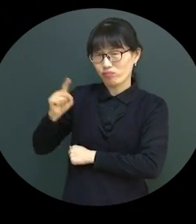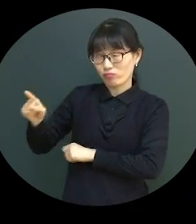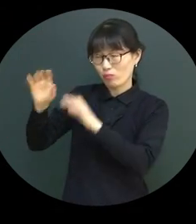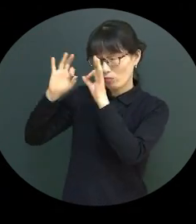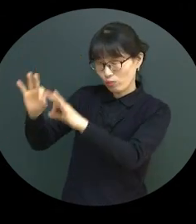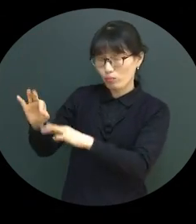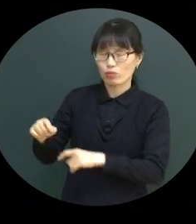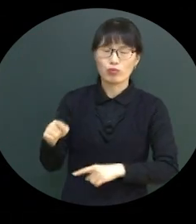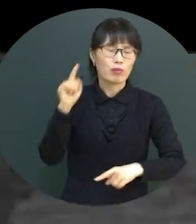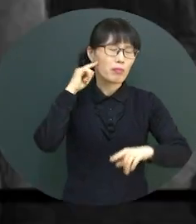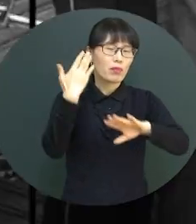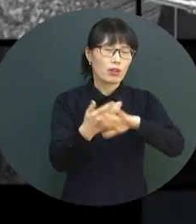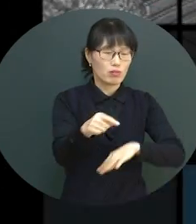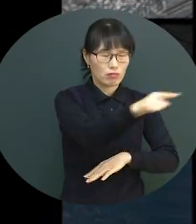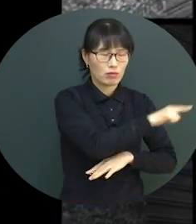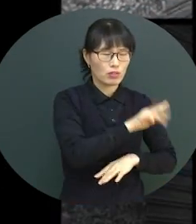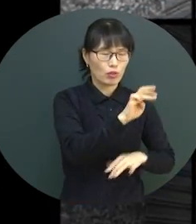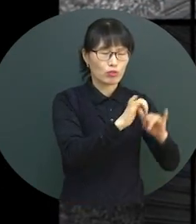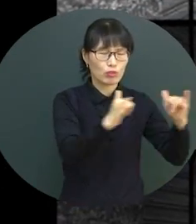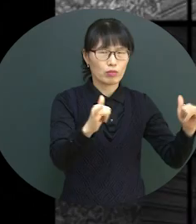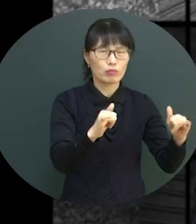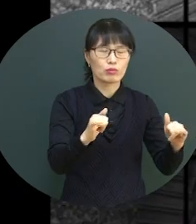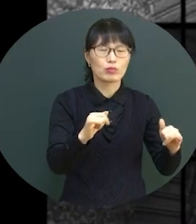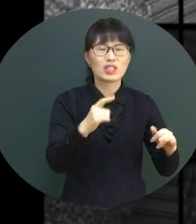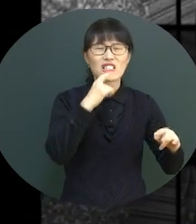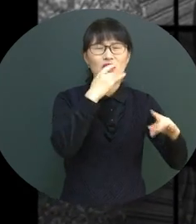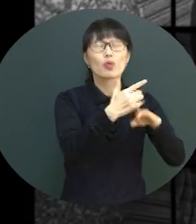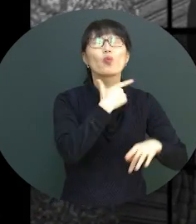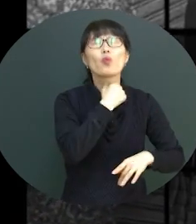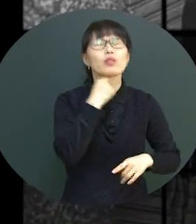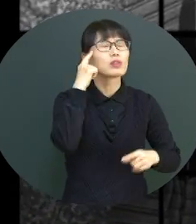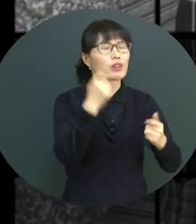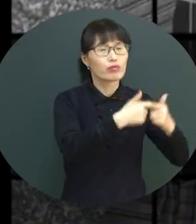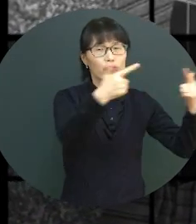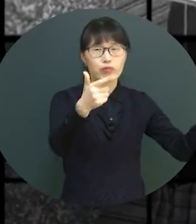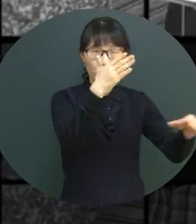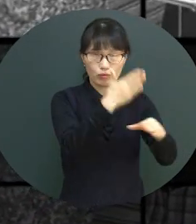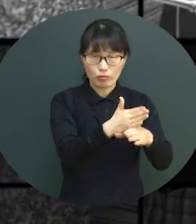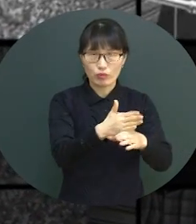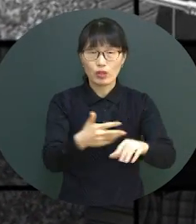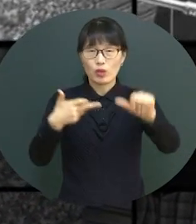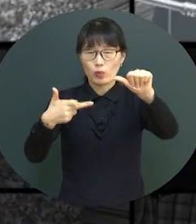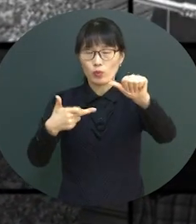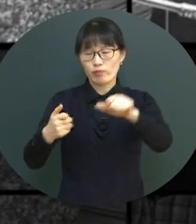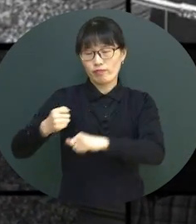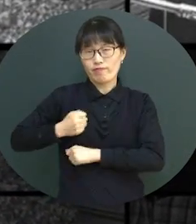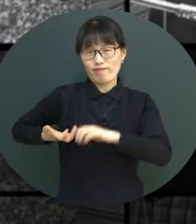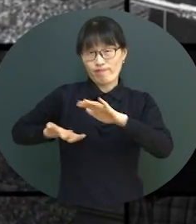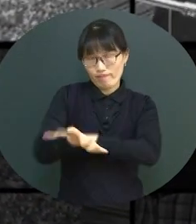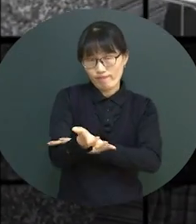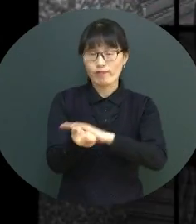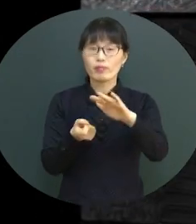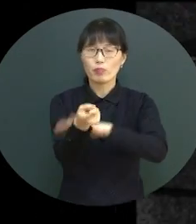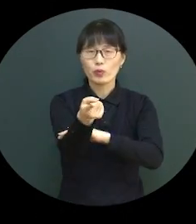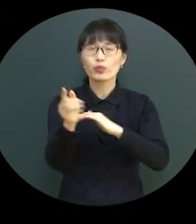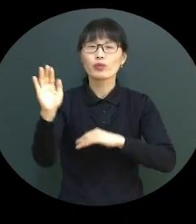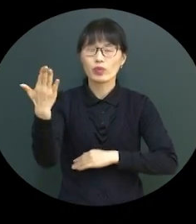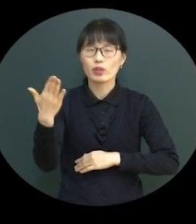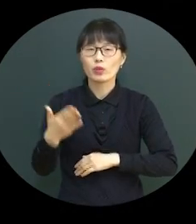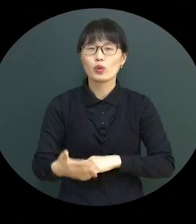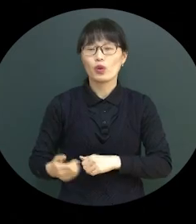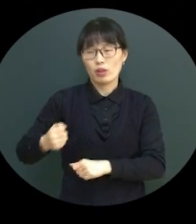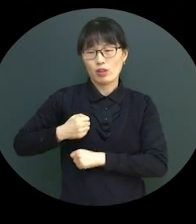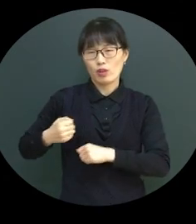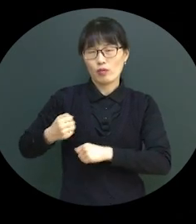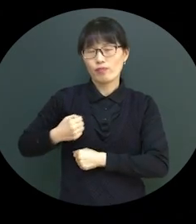국민적 요구가 전국적으로 확산되었습니다. 5월 17일 비상계엄이 선포되고